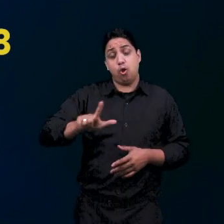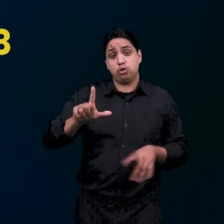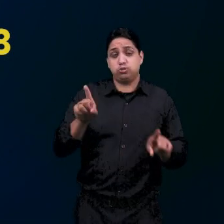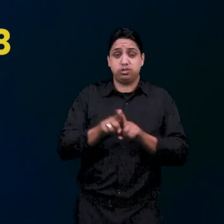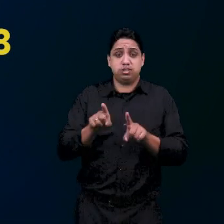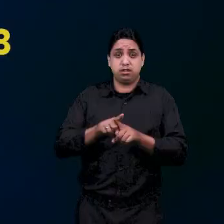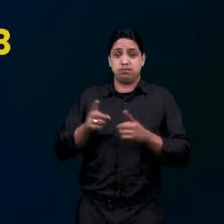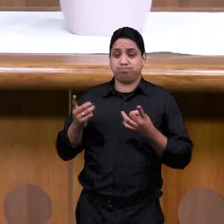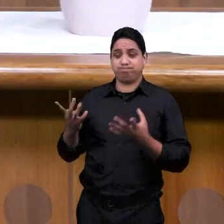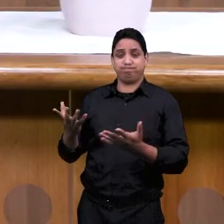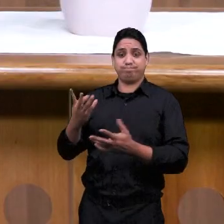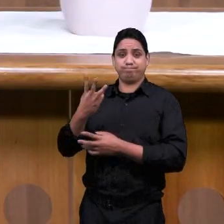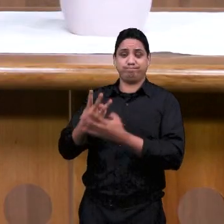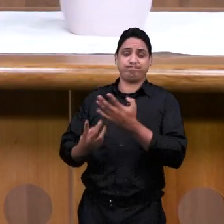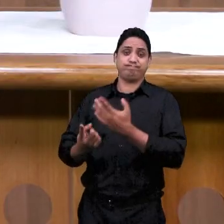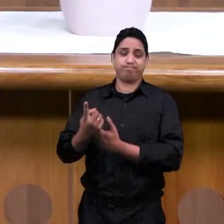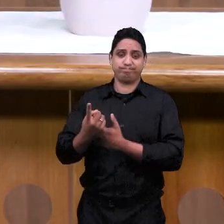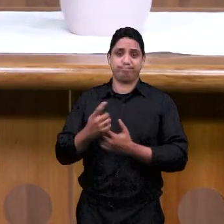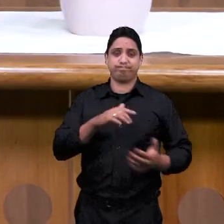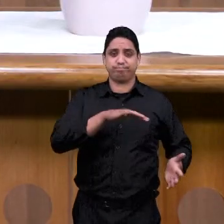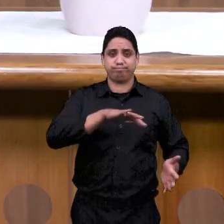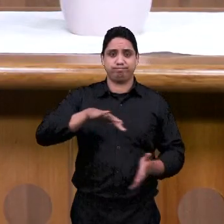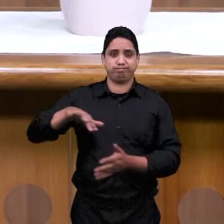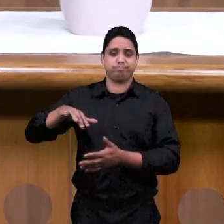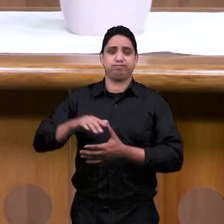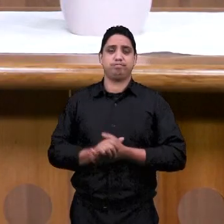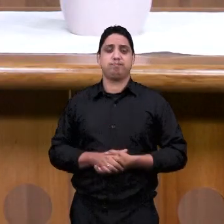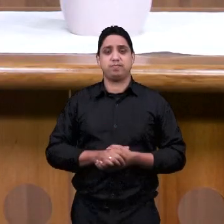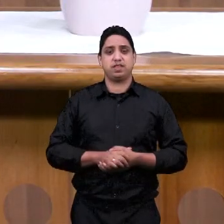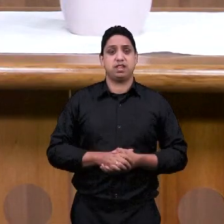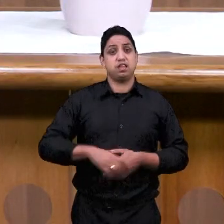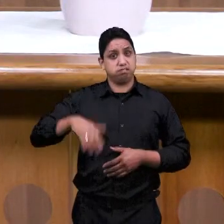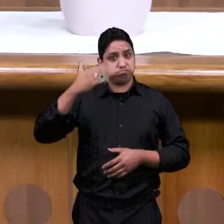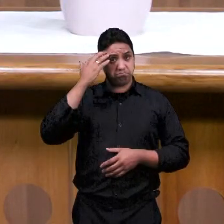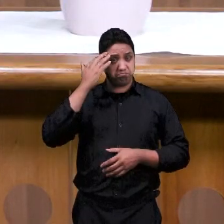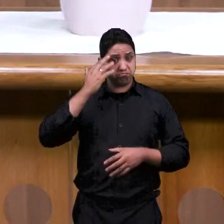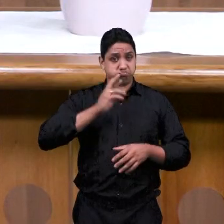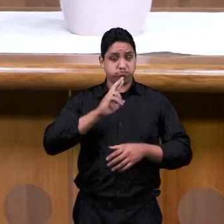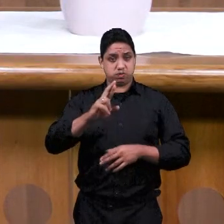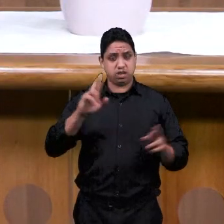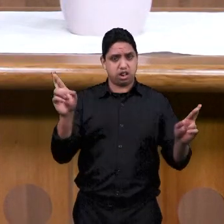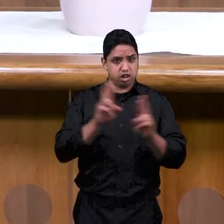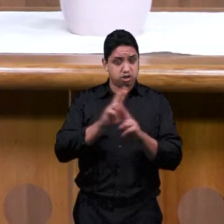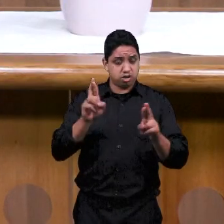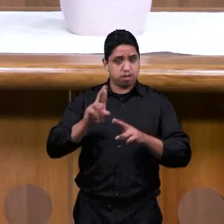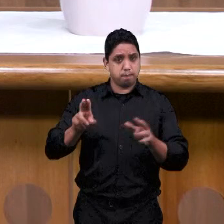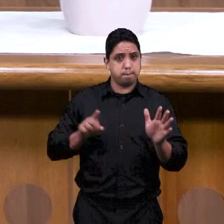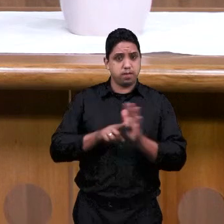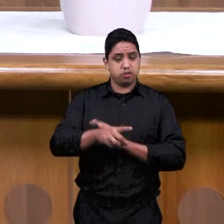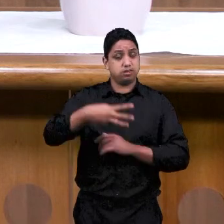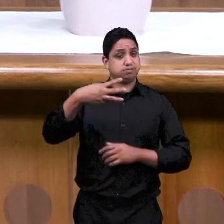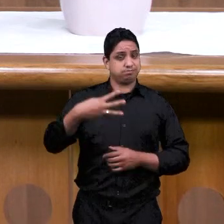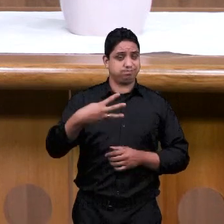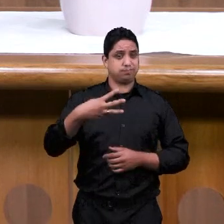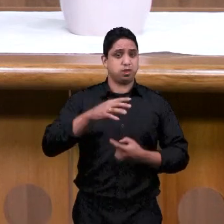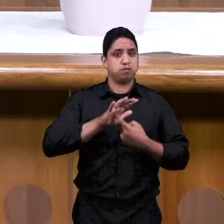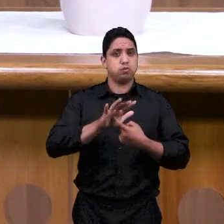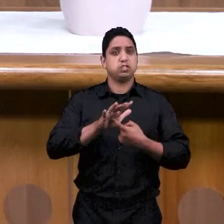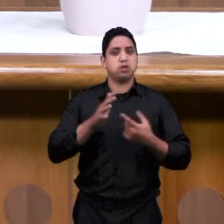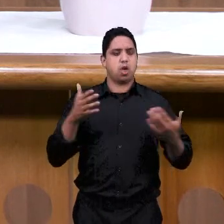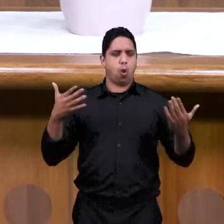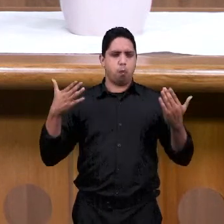c'est-à-dire ils dispensent la Trinité. Très bien, mes frères et sœurs. Cette réponse est liée à cette troisième question qui met d'un